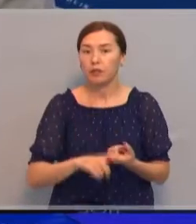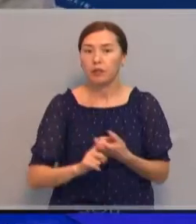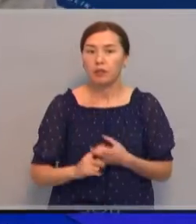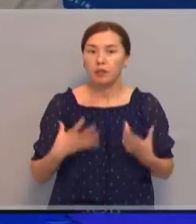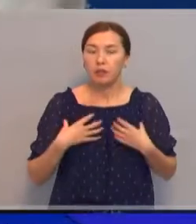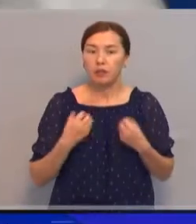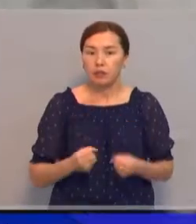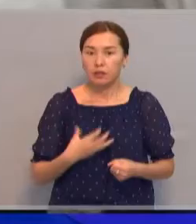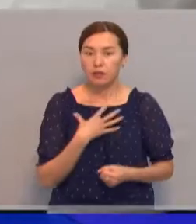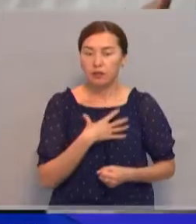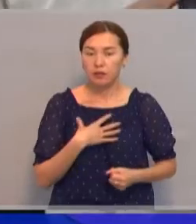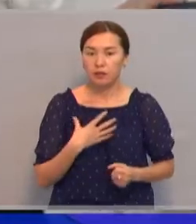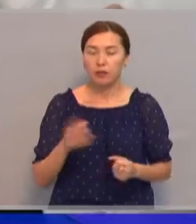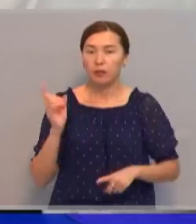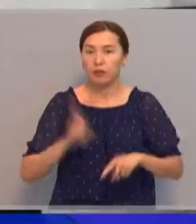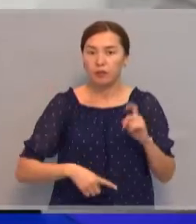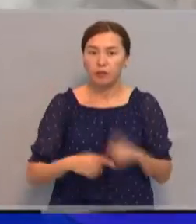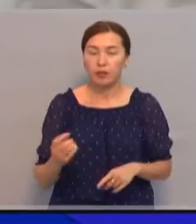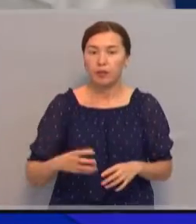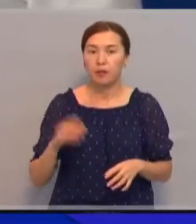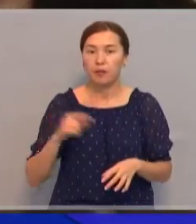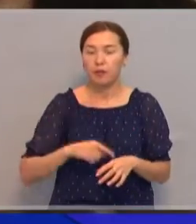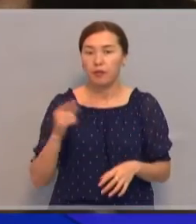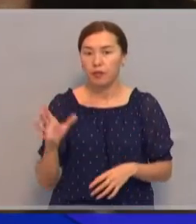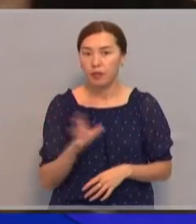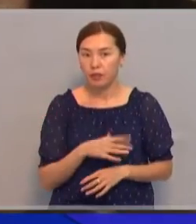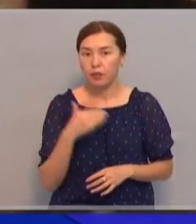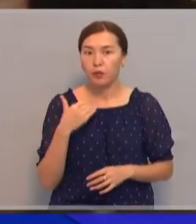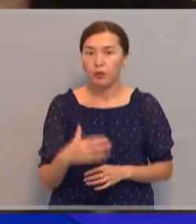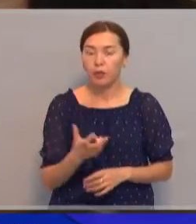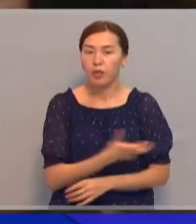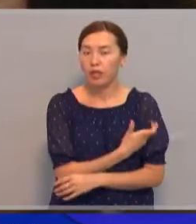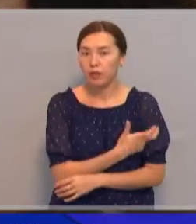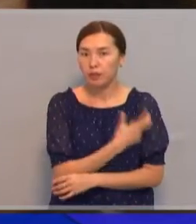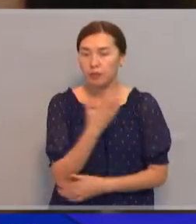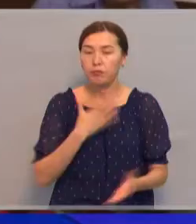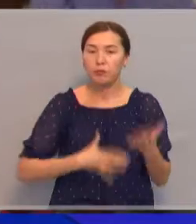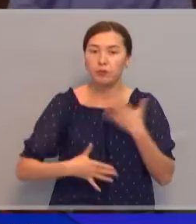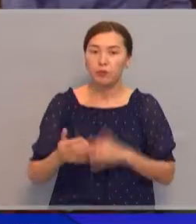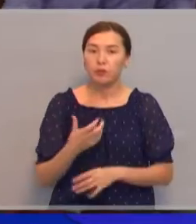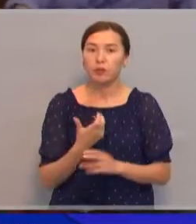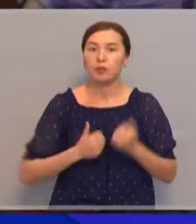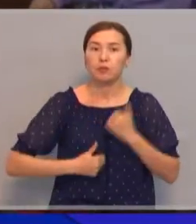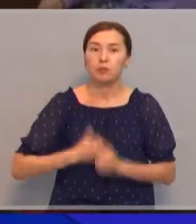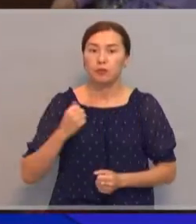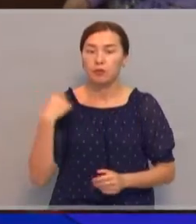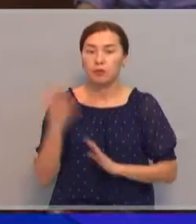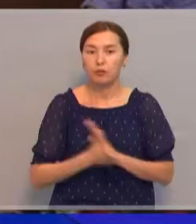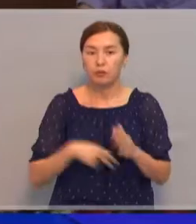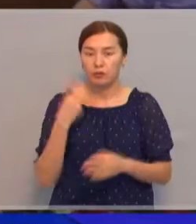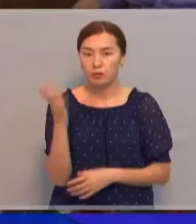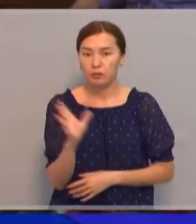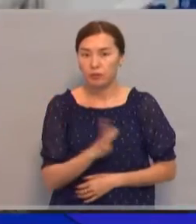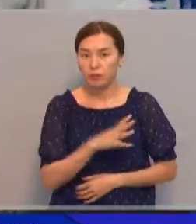пандемия денсаулықтың маңызын, ағайынның қадірін сезіндірді. Ең бастысы дәрігердің мәртебесін дәл осы уақыт айқындап